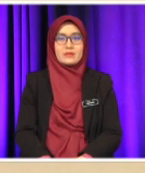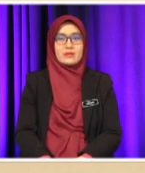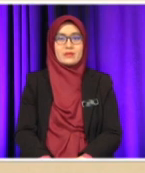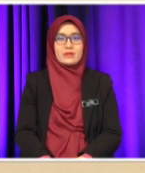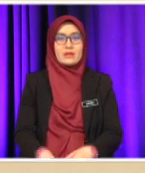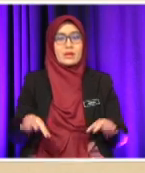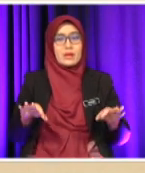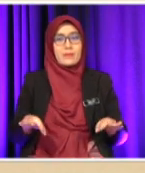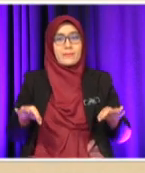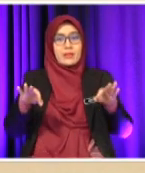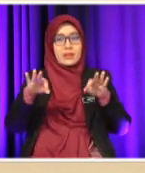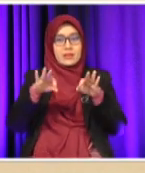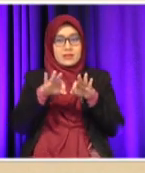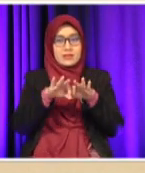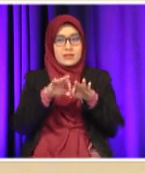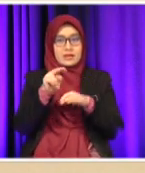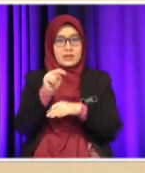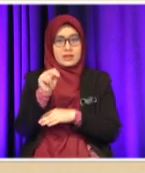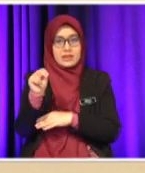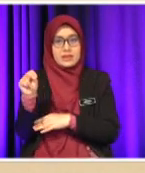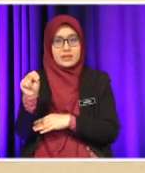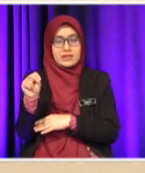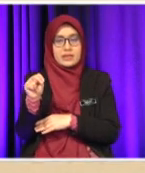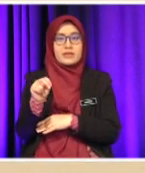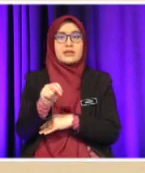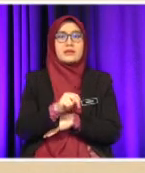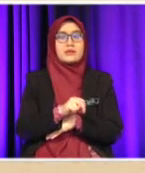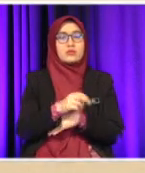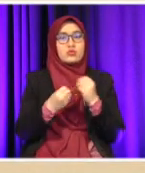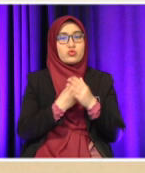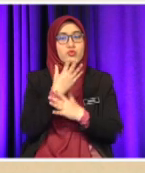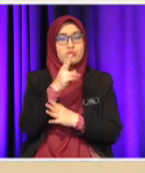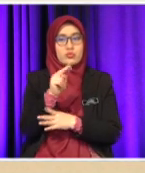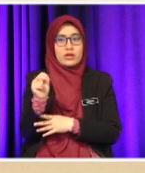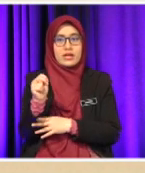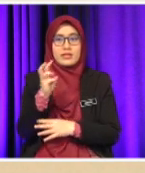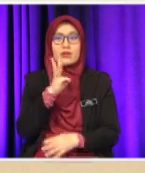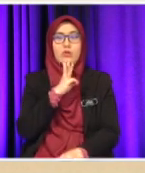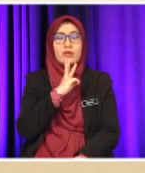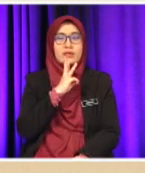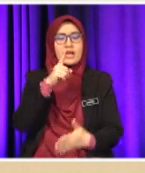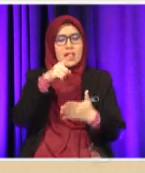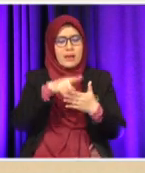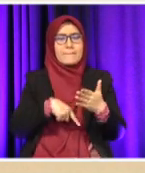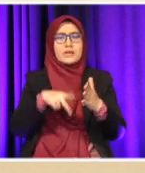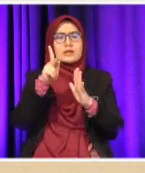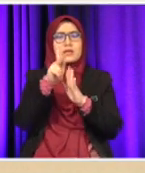apa penting ini tumbuhan Coating kalau kita tanam dia ataupun kita